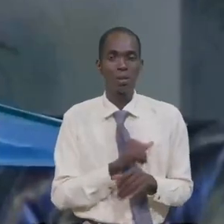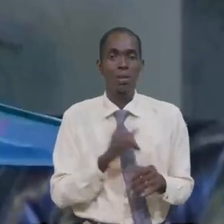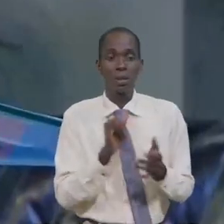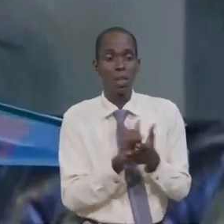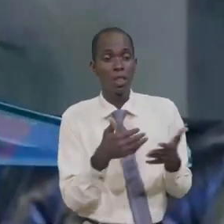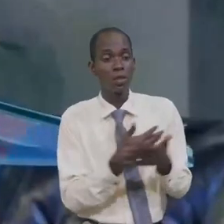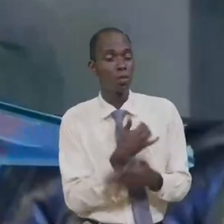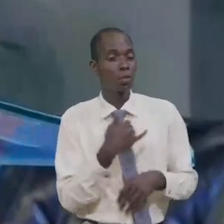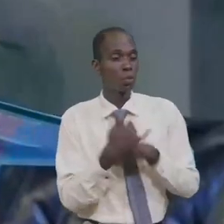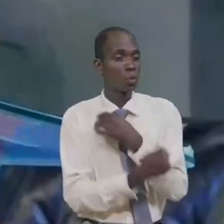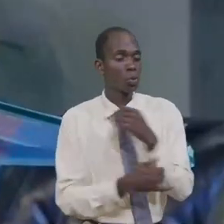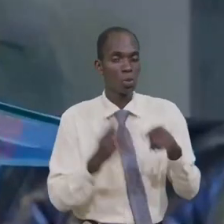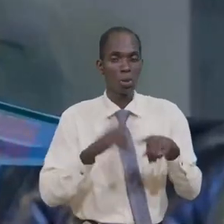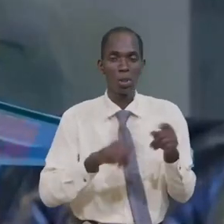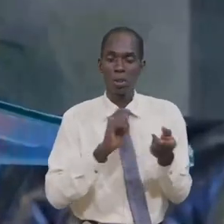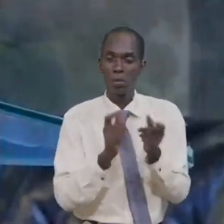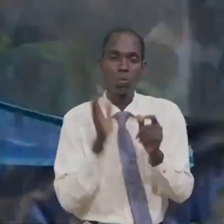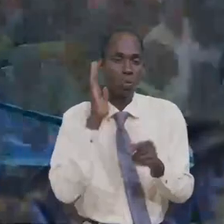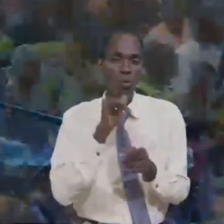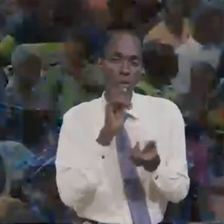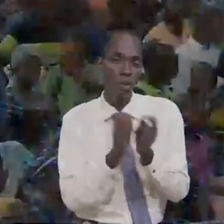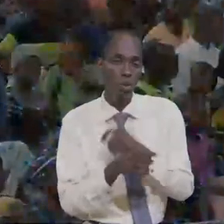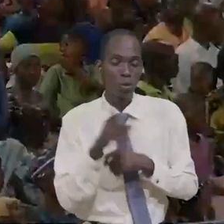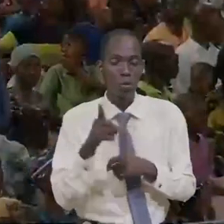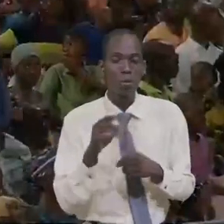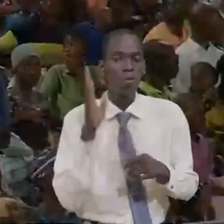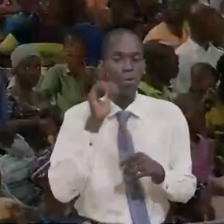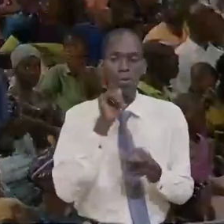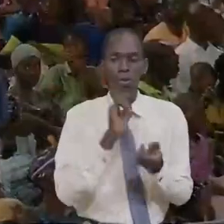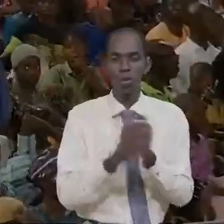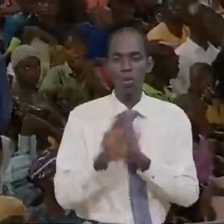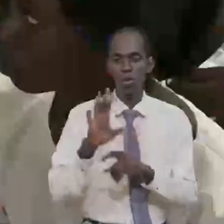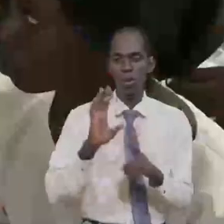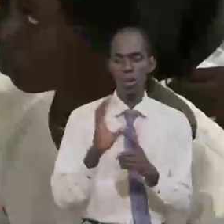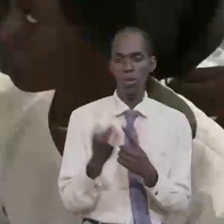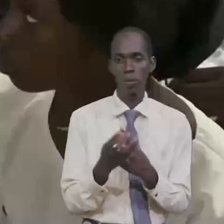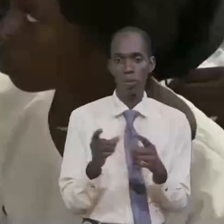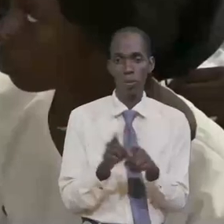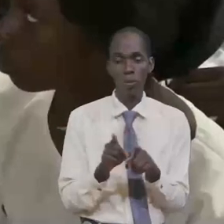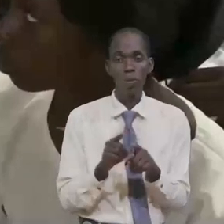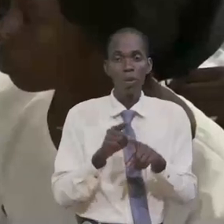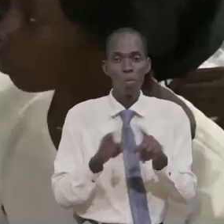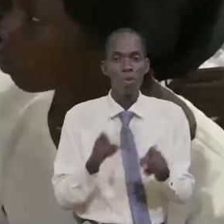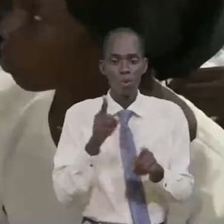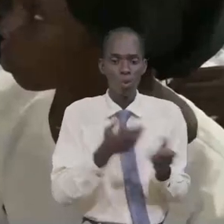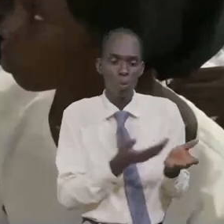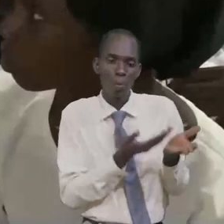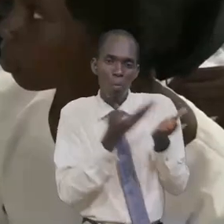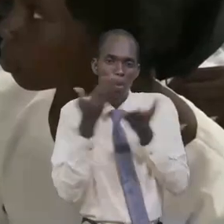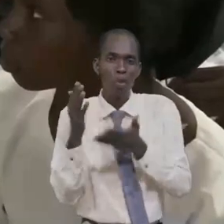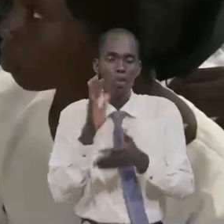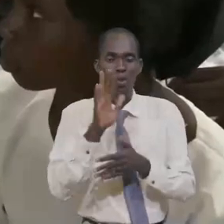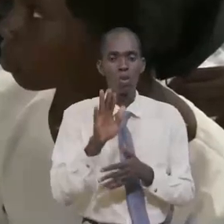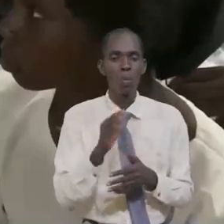pays ne va pas changer tes circonstances et tu emporte latitude ou tu combats tout tu renverses ou tu critiques